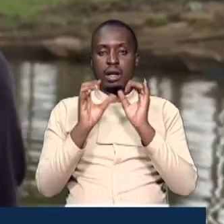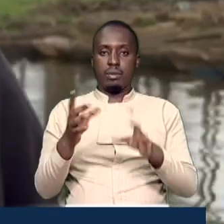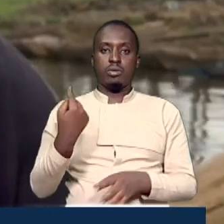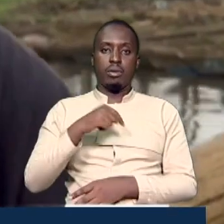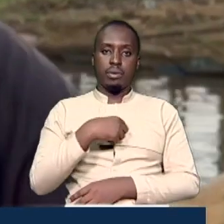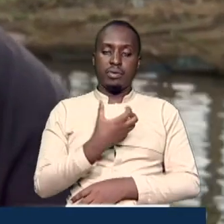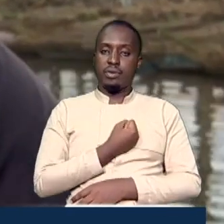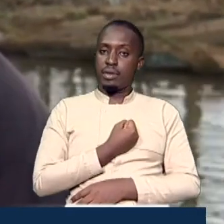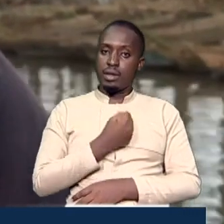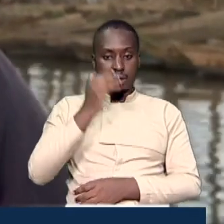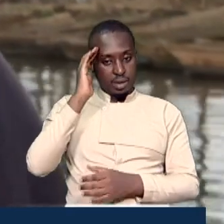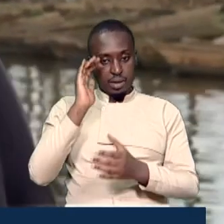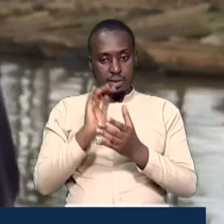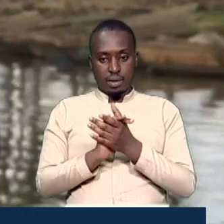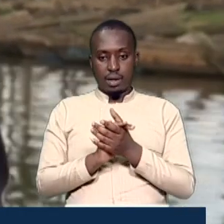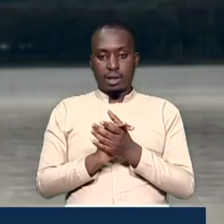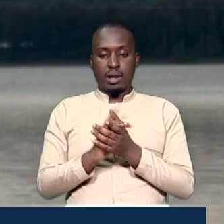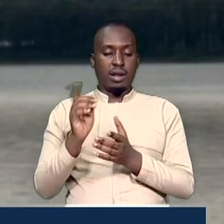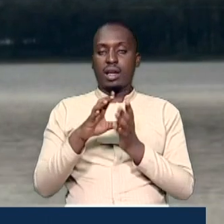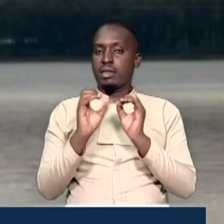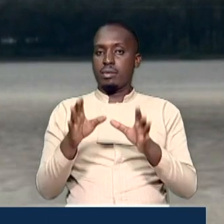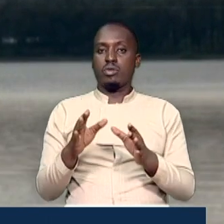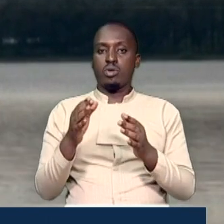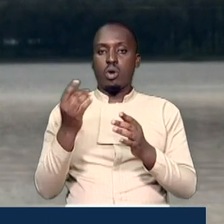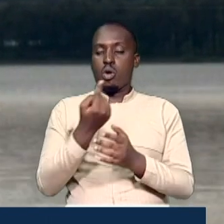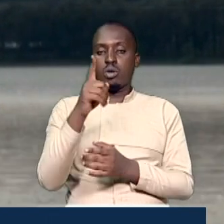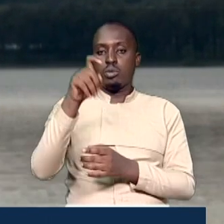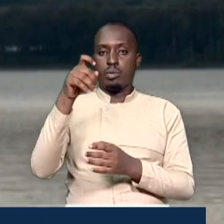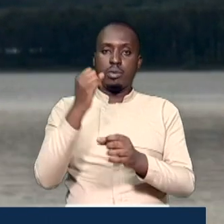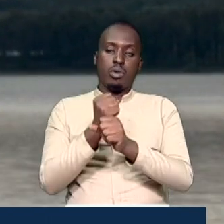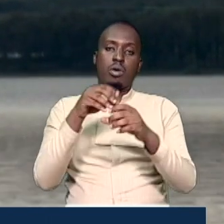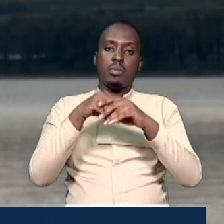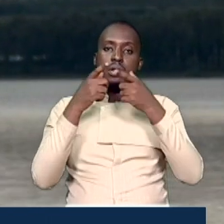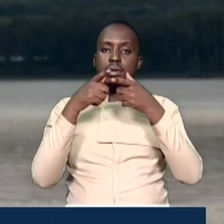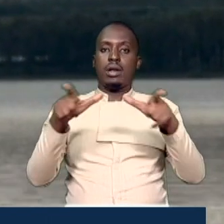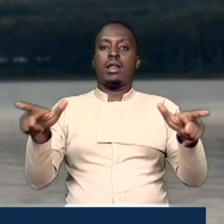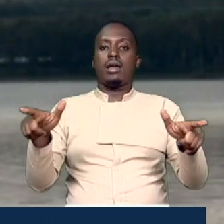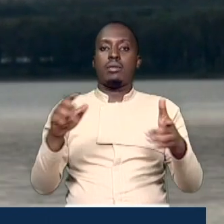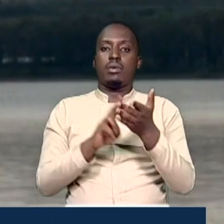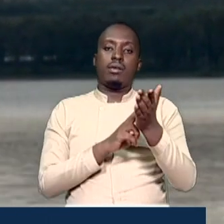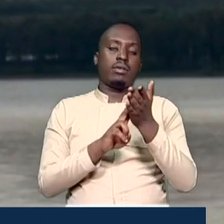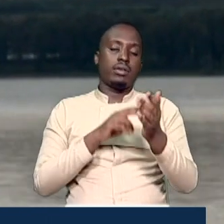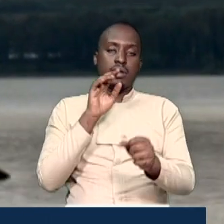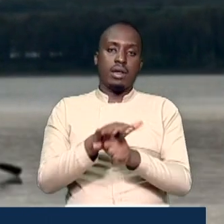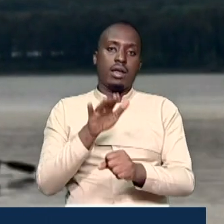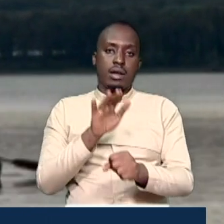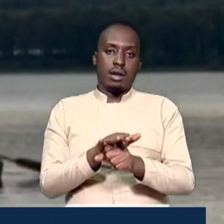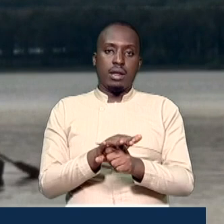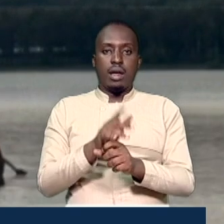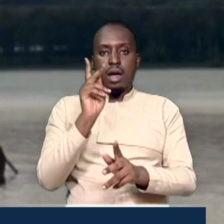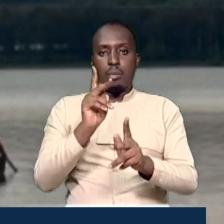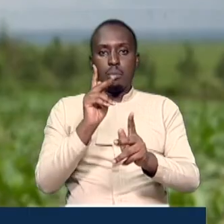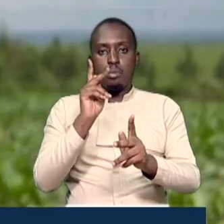dufite bufite ubwizera bw'imboga ntabwo rwose. Uretse uburobyi bukorerwa muri ibi biyaga binifashishwa cyane n'ababituriye mu bikorwa byo